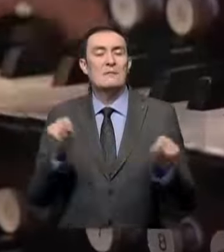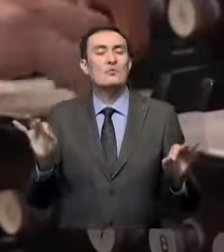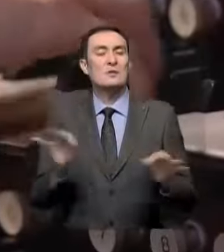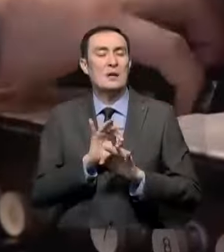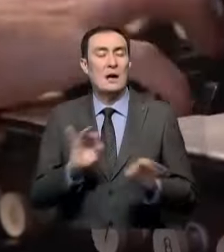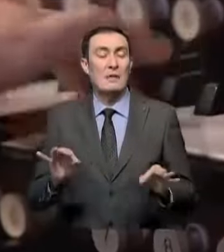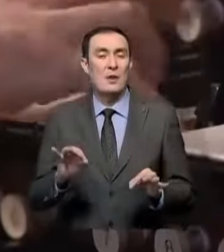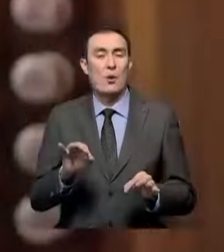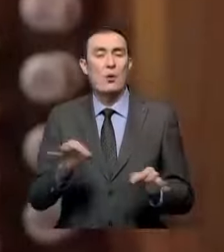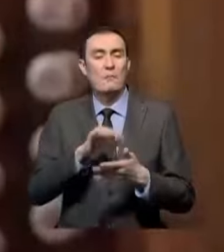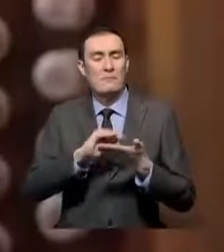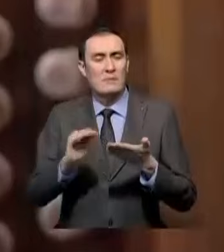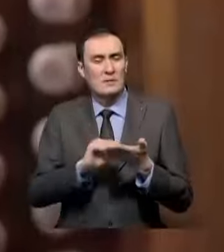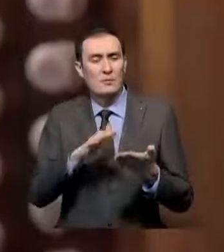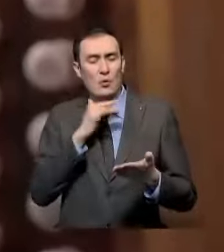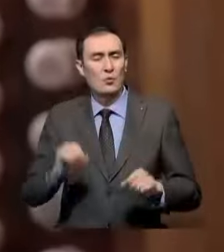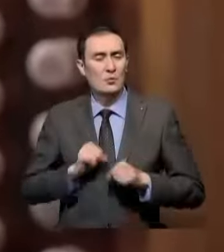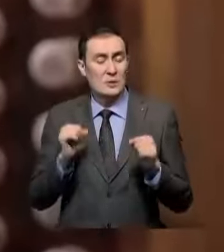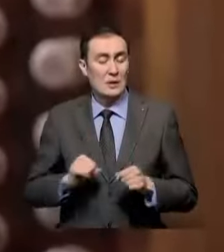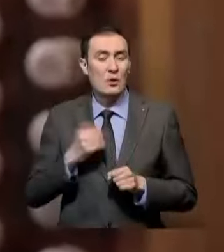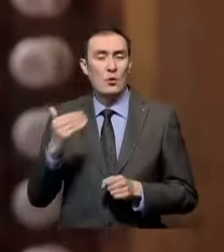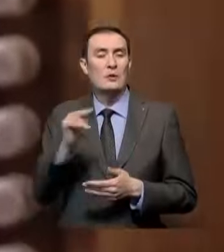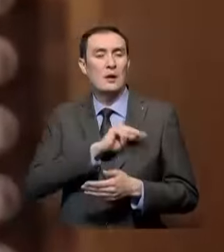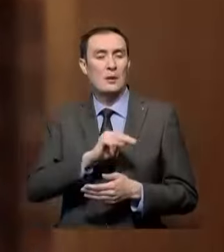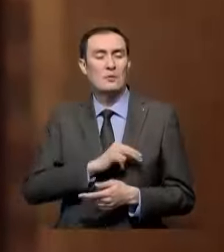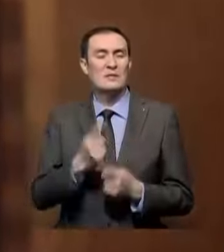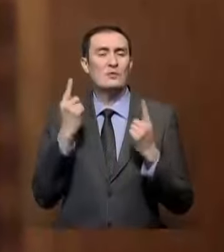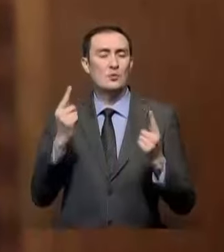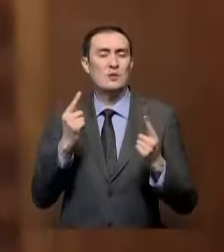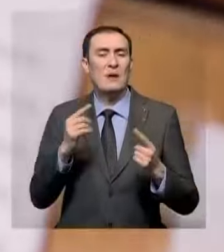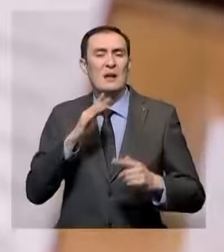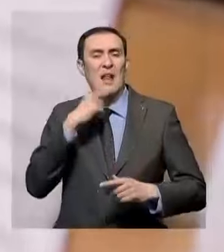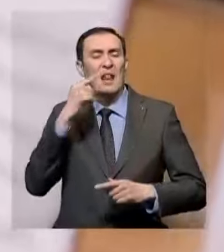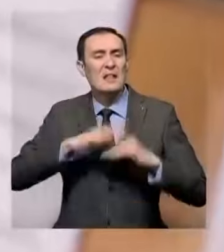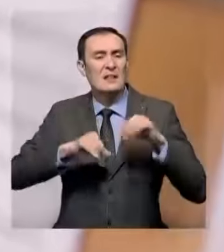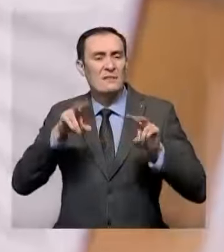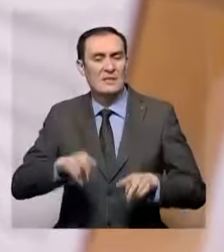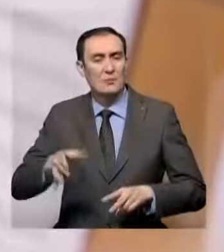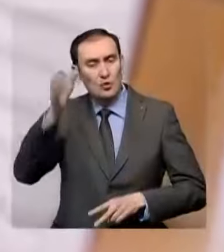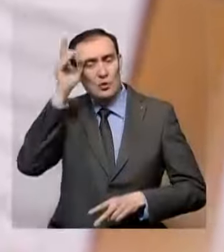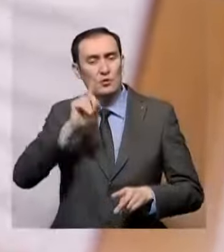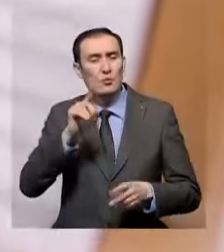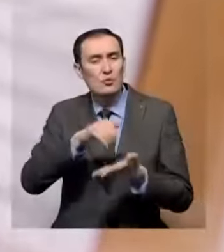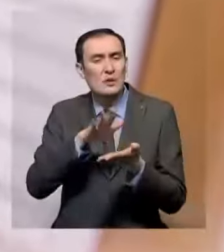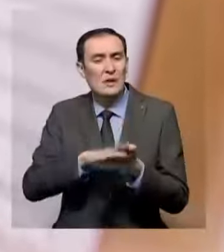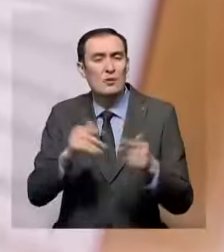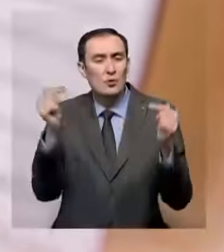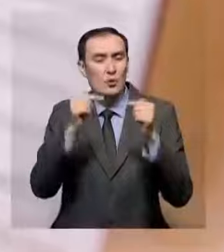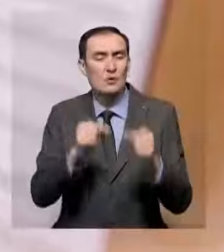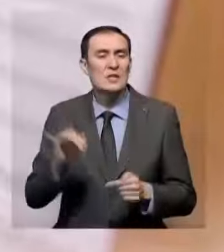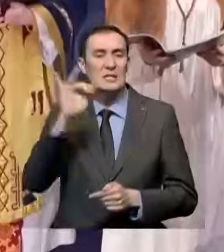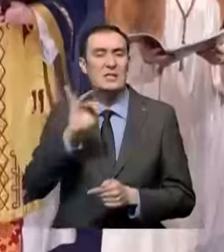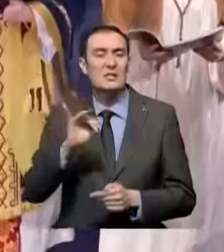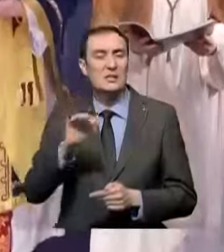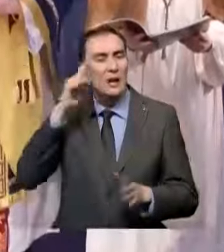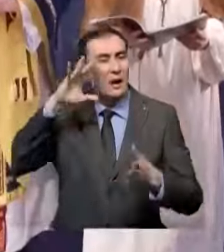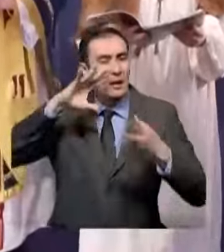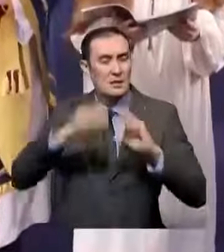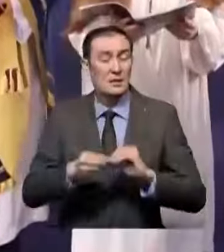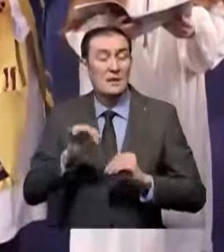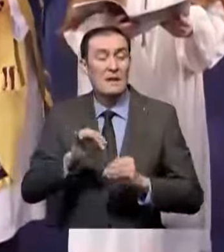шедевра композитор приложил немало усилий. Он работал с ведущими лингвистами и учеными, чтобы установить исторический контекст, а